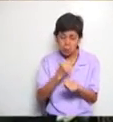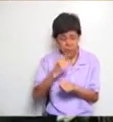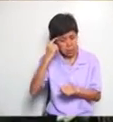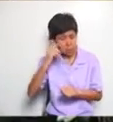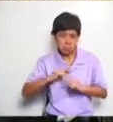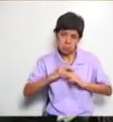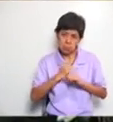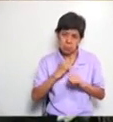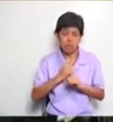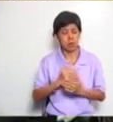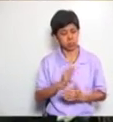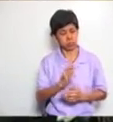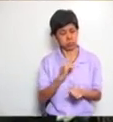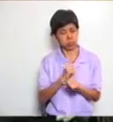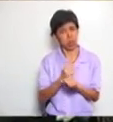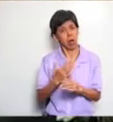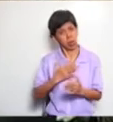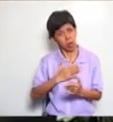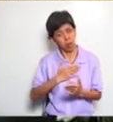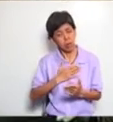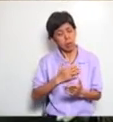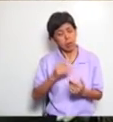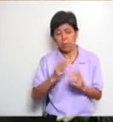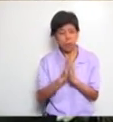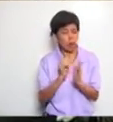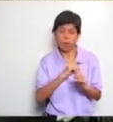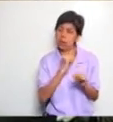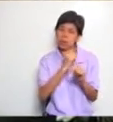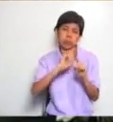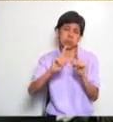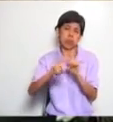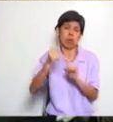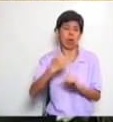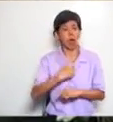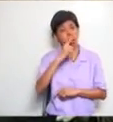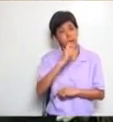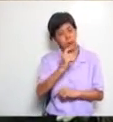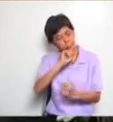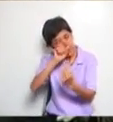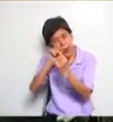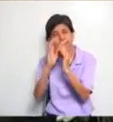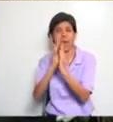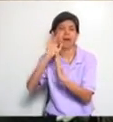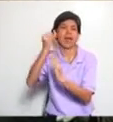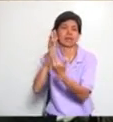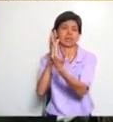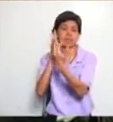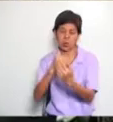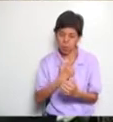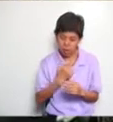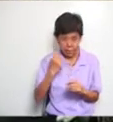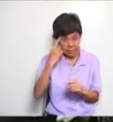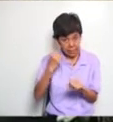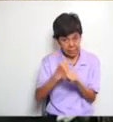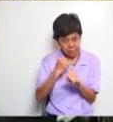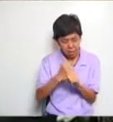ดด้สติปัญาสัธากุศรกรปสายกลางถ้าทเป็คิตนะ วันนี้ทุกสัสนาฟัได้นะตายไปพบพระเจ้าแน่นอนแล้ถาม